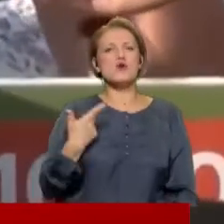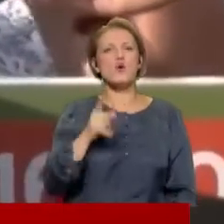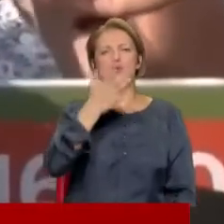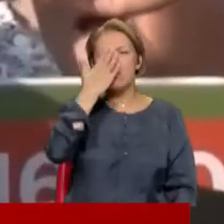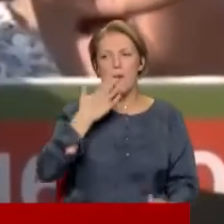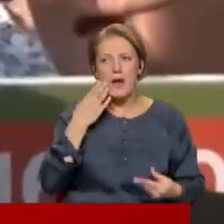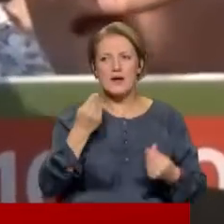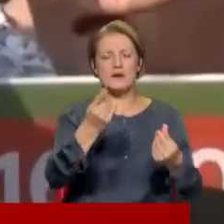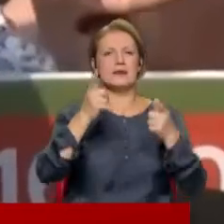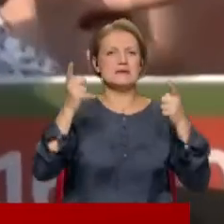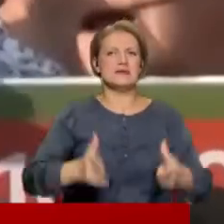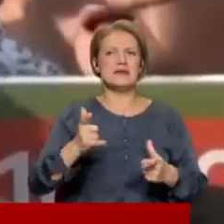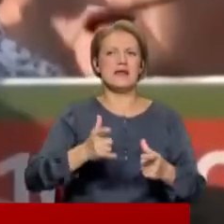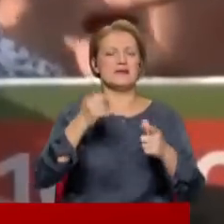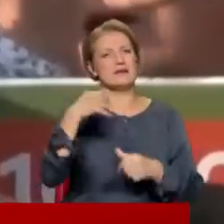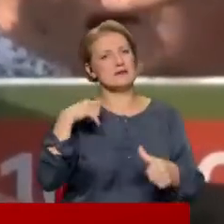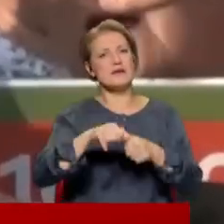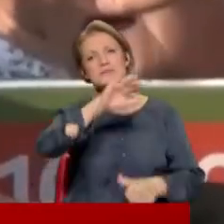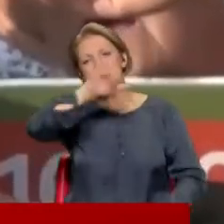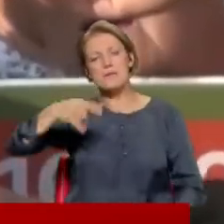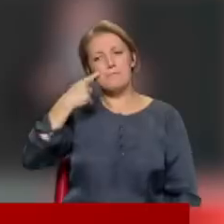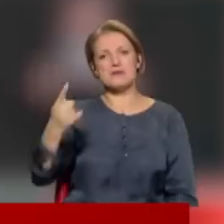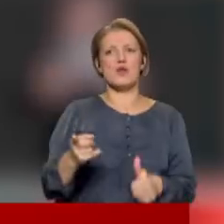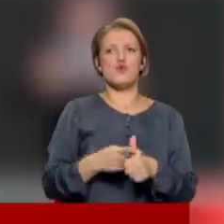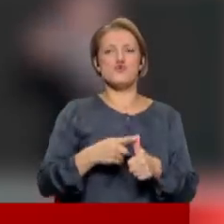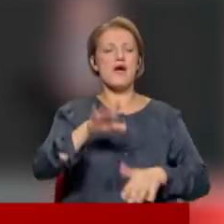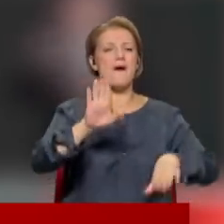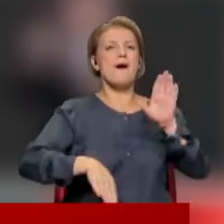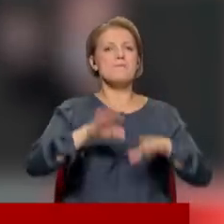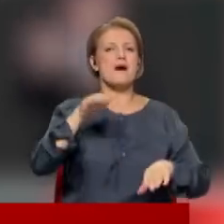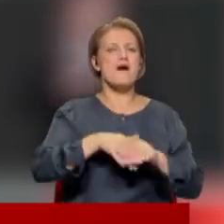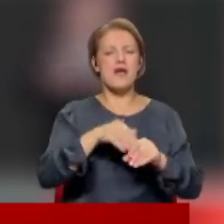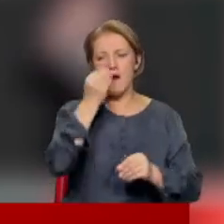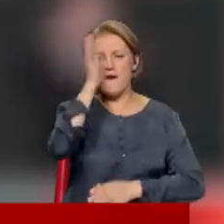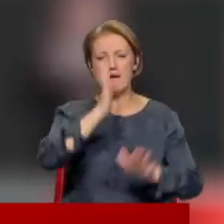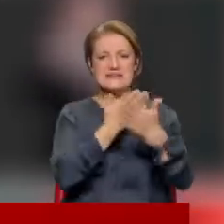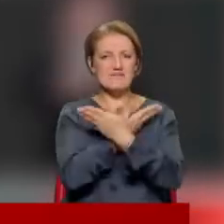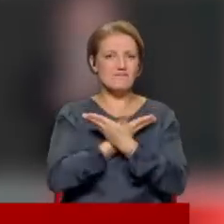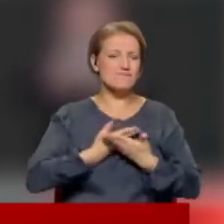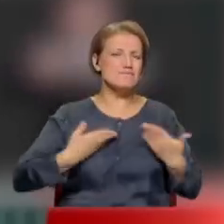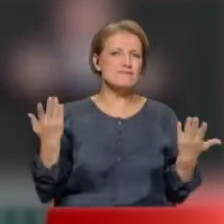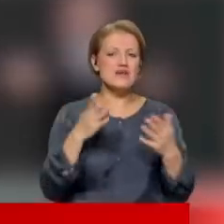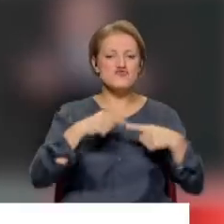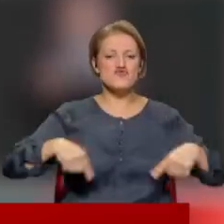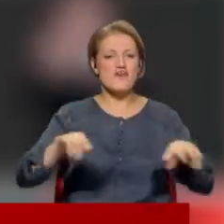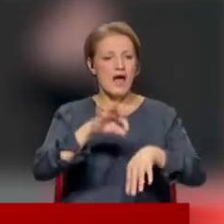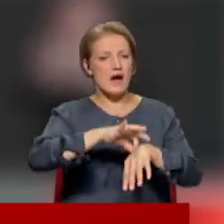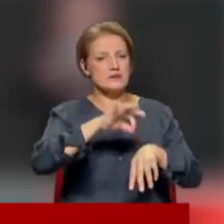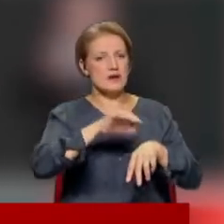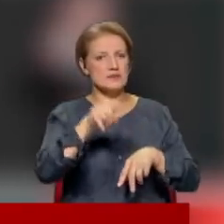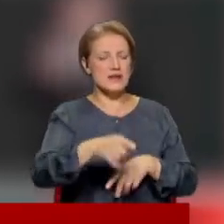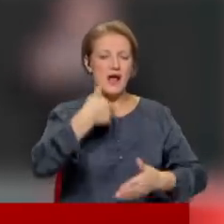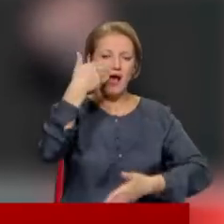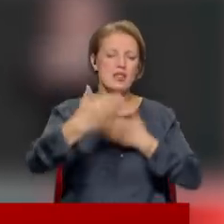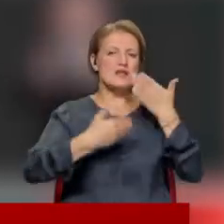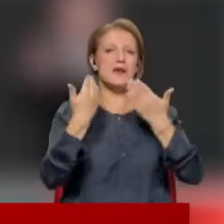ettiği maden sahalarına, cehennem çukuruna bir dönüp baksınlar önce. Kampanyaları ağaç sevgisi, çevre hassasiyetiyle